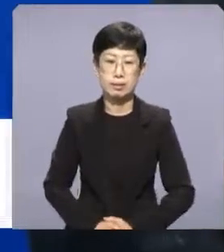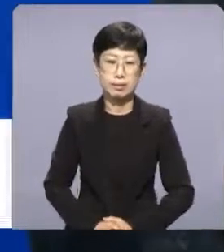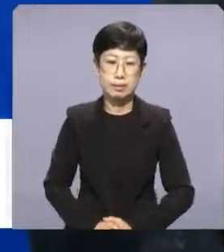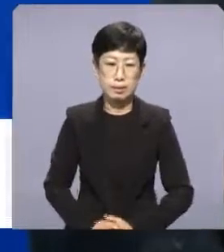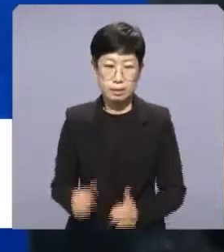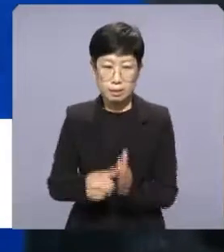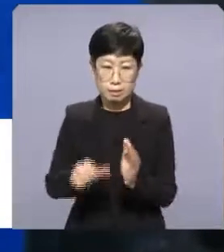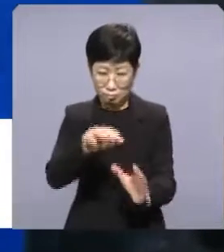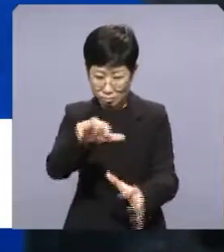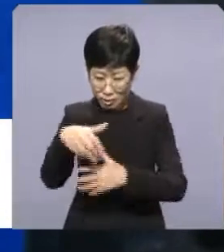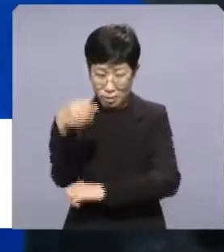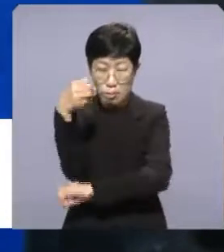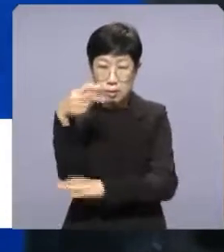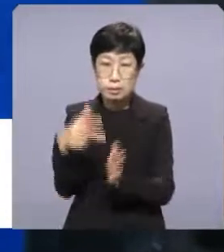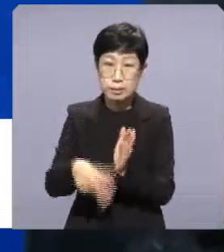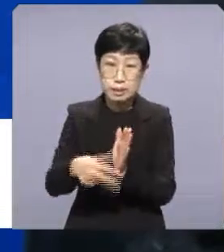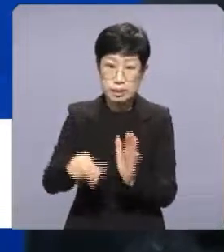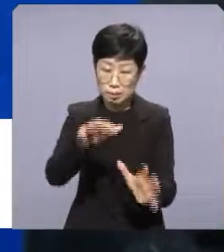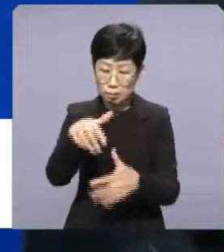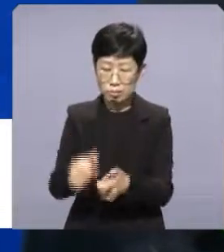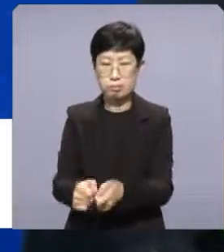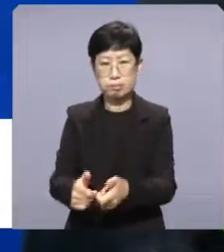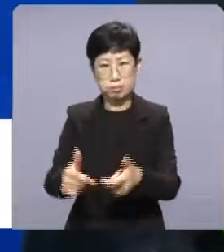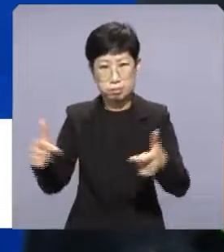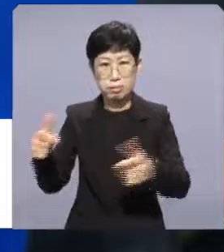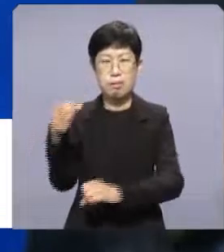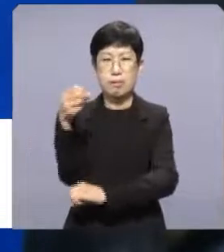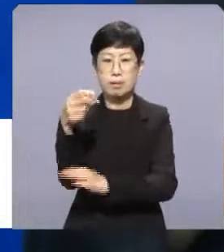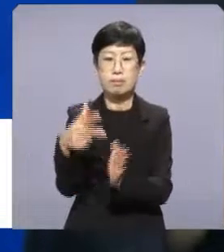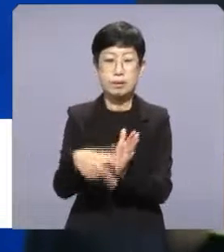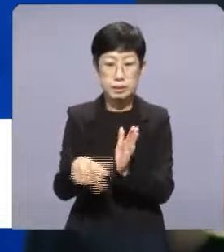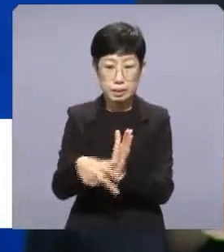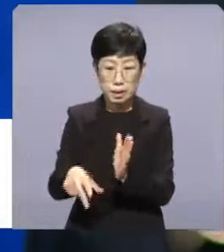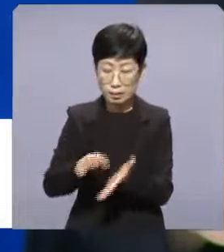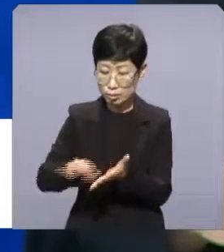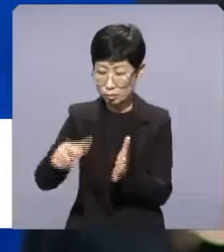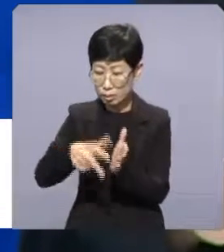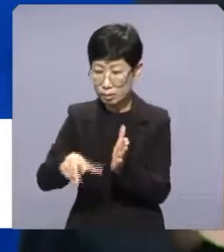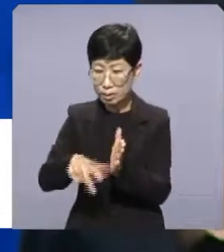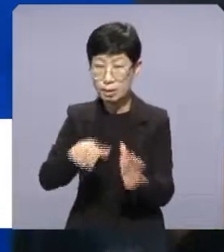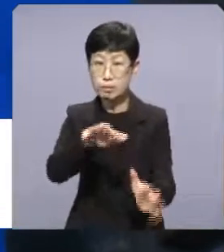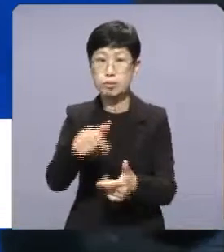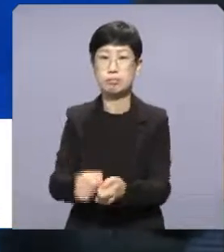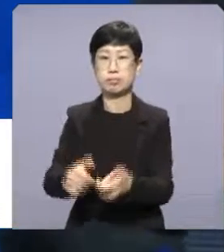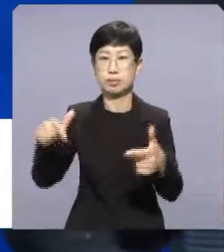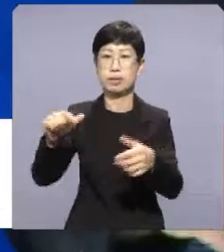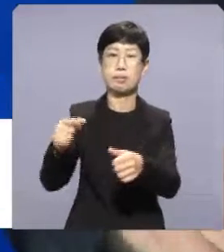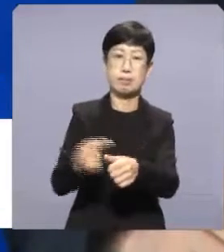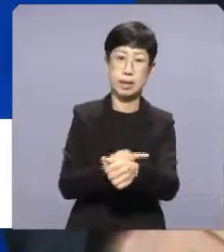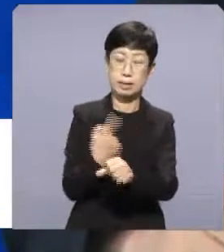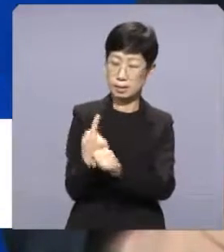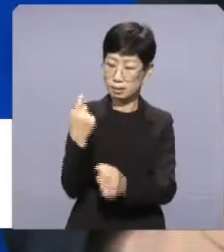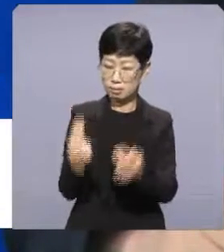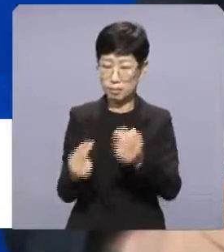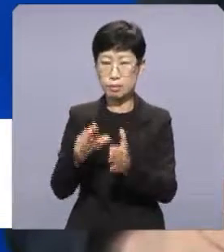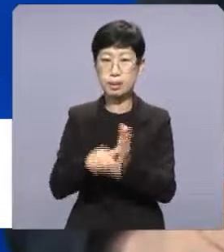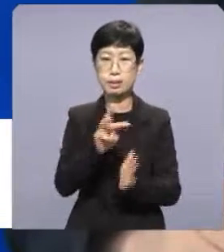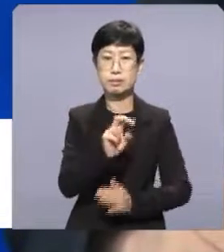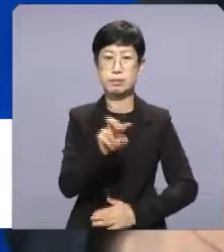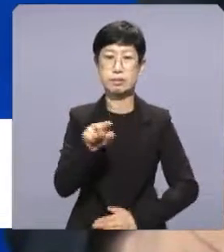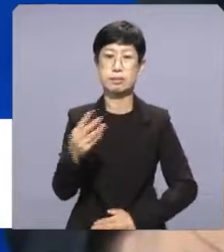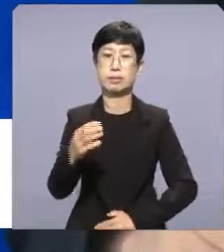수입은 원자재 수입이 급증하고 작은 이제 소비재 수입 또 함께 증가하면서 전년 동월 대비 32.4%